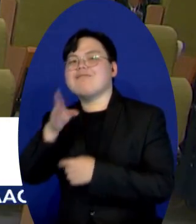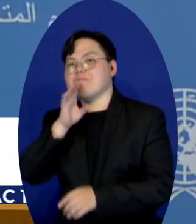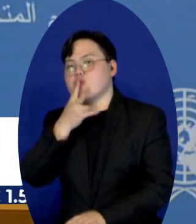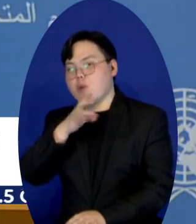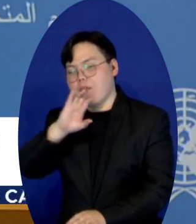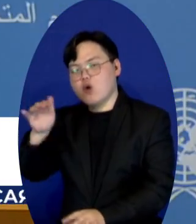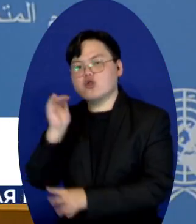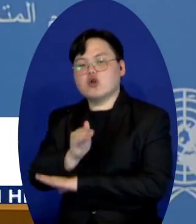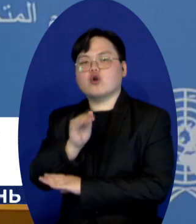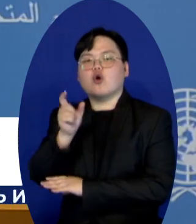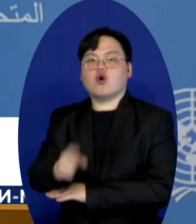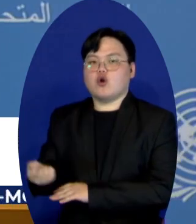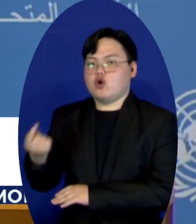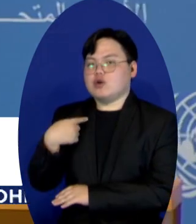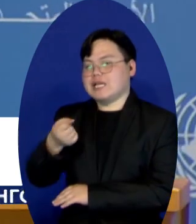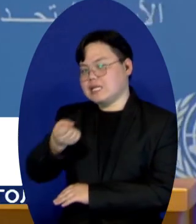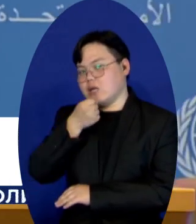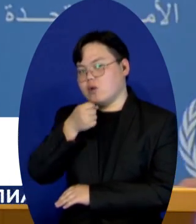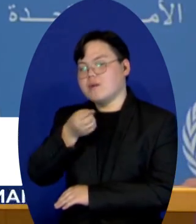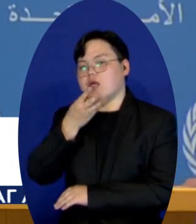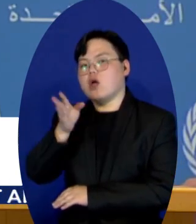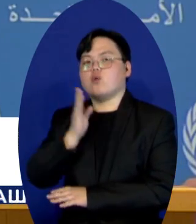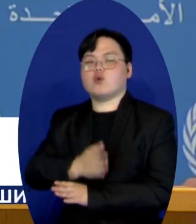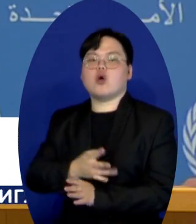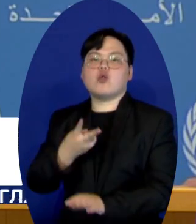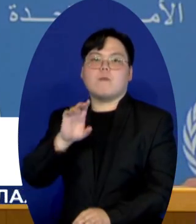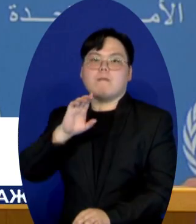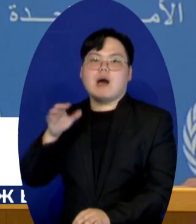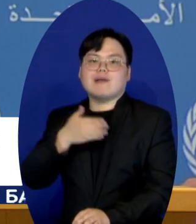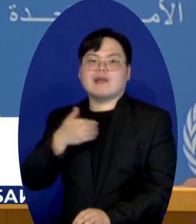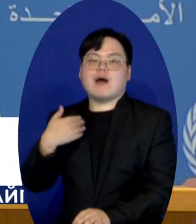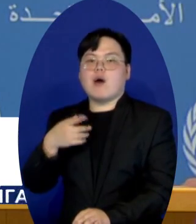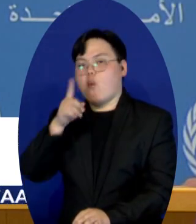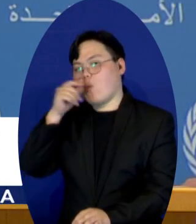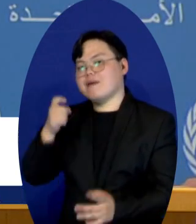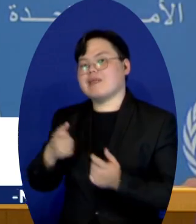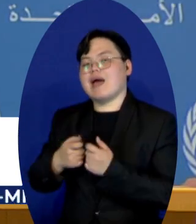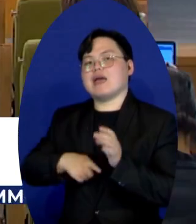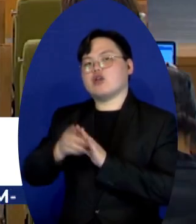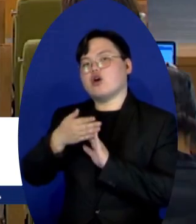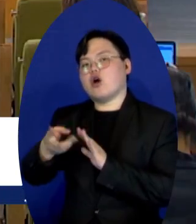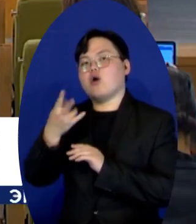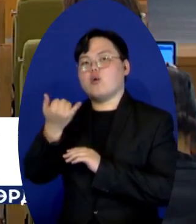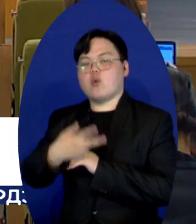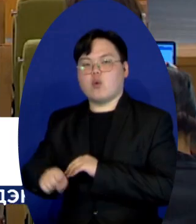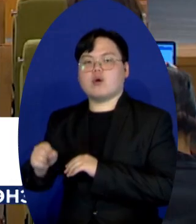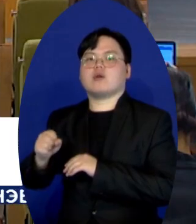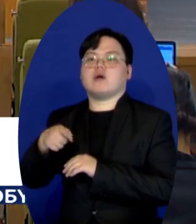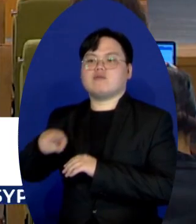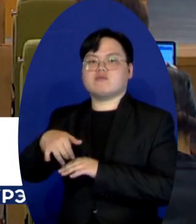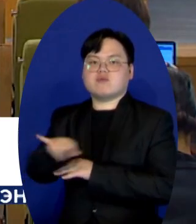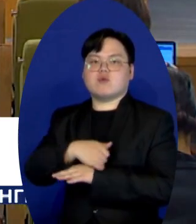төлөөлөгч Стефан Дужарик өчигдөр сэтгүүлчдэд мэдээлсэн байна. Нэгц үнсний байгуулгын тэргүүн Украины дайн эхэлснээс хойш хоёр дахь удаагаа тус улсад